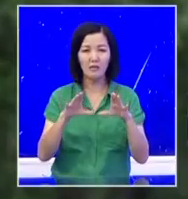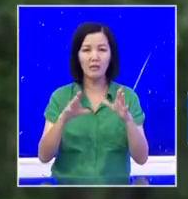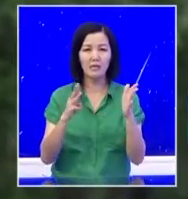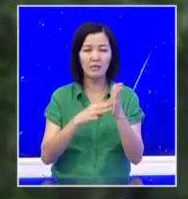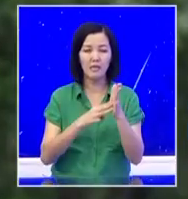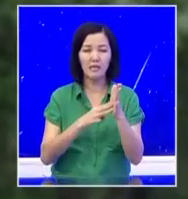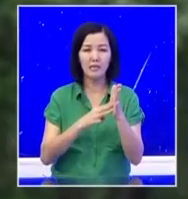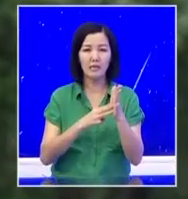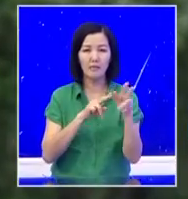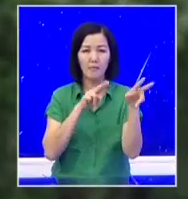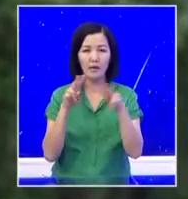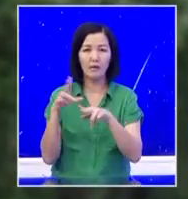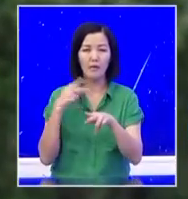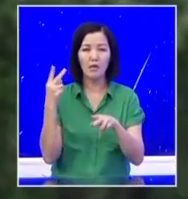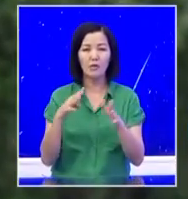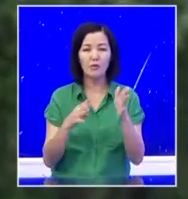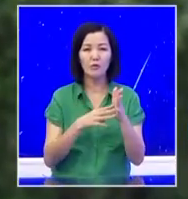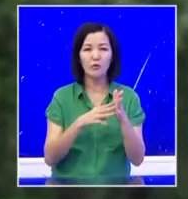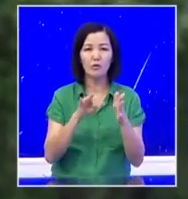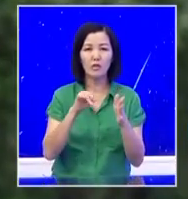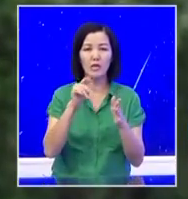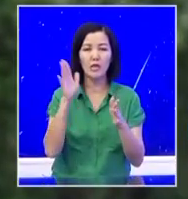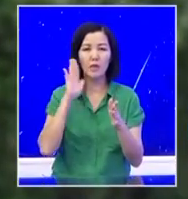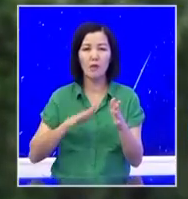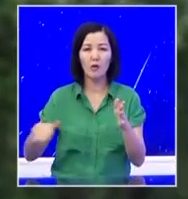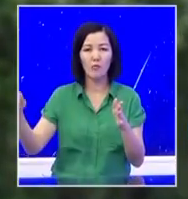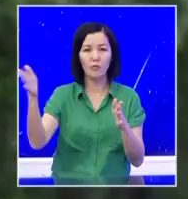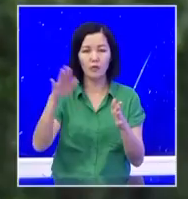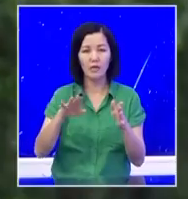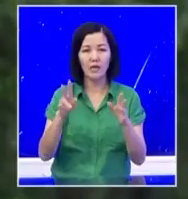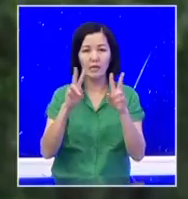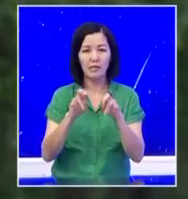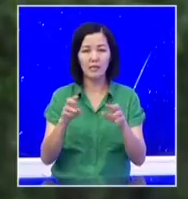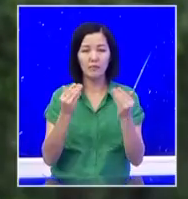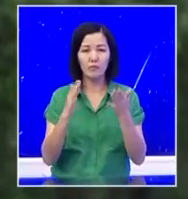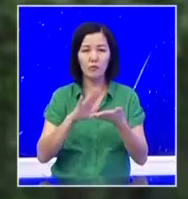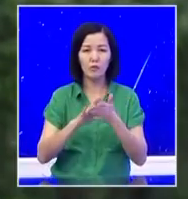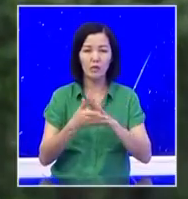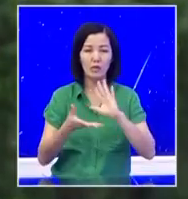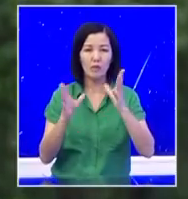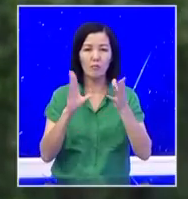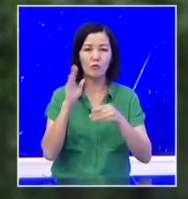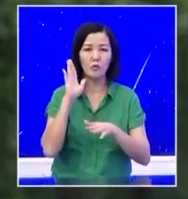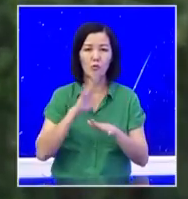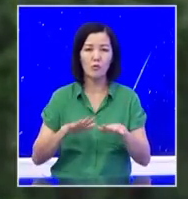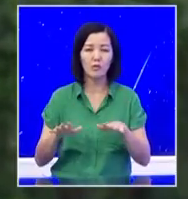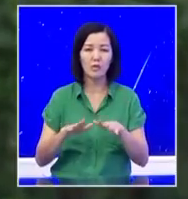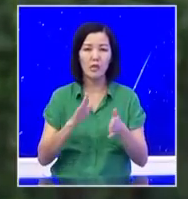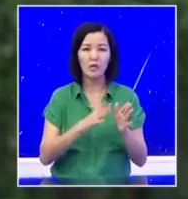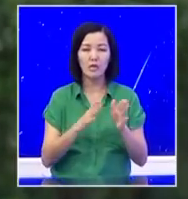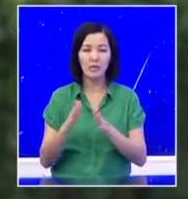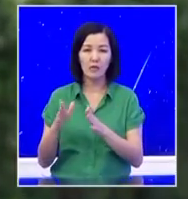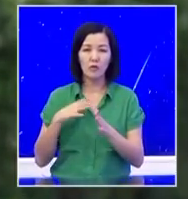Енді 29 мамыр Іле Алатауының тау бөктерлерін тексереміз. Бүгінгі жағдай бойынша өзен көлдердің жағдайы